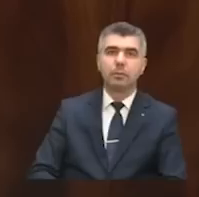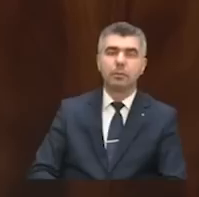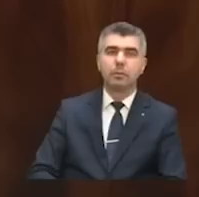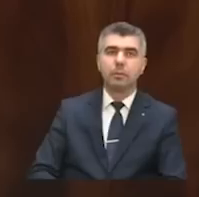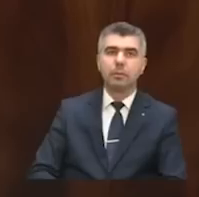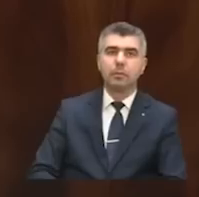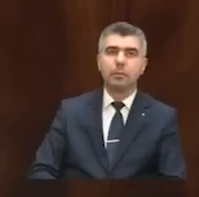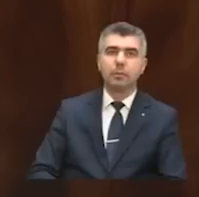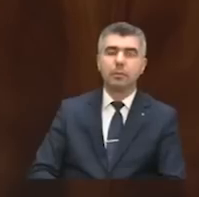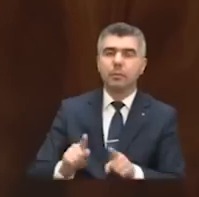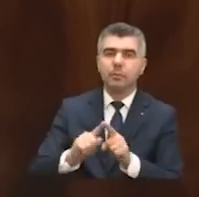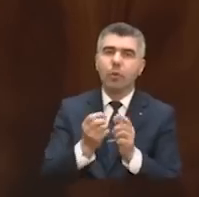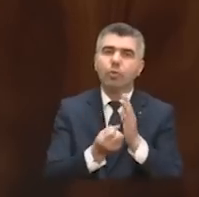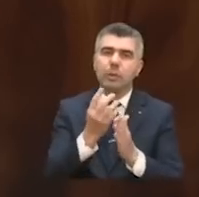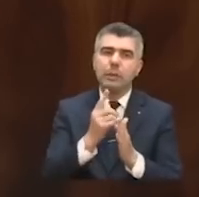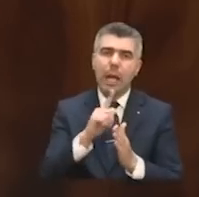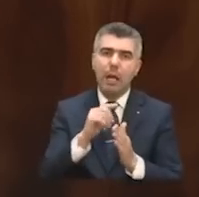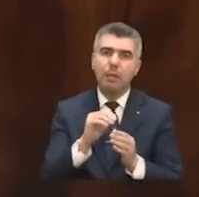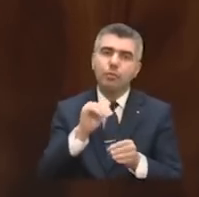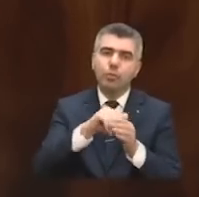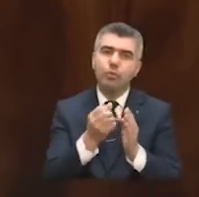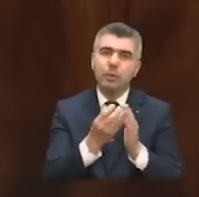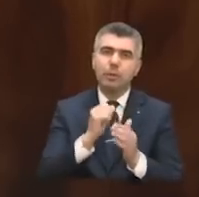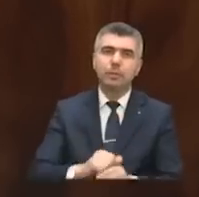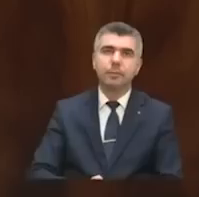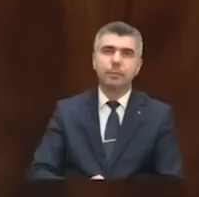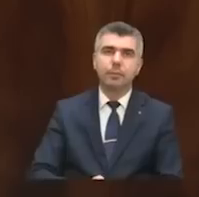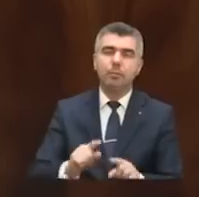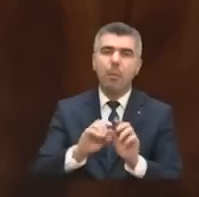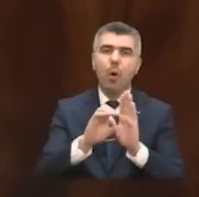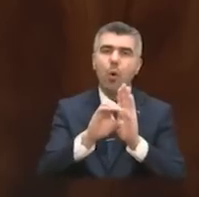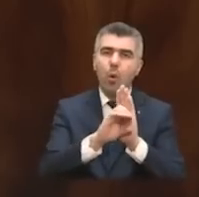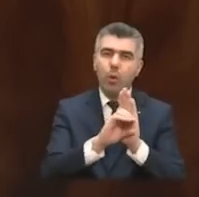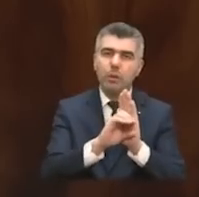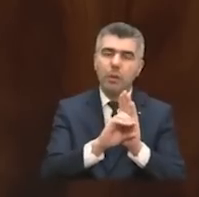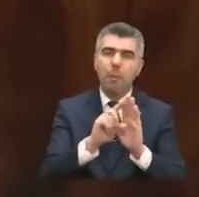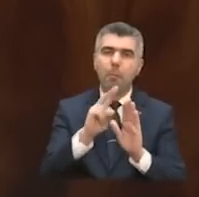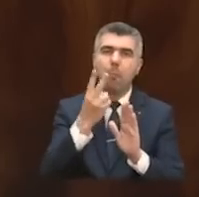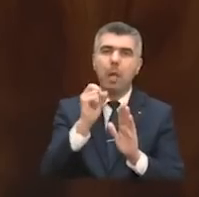كاين شي حوايج اللي دخلوا جداد، الكود رمز 212،